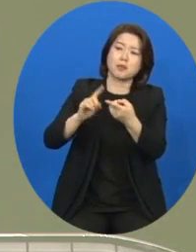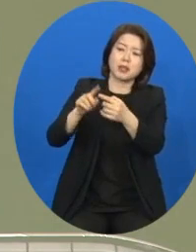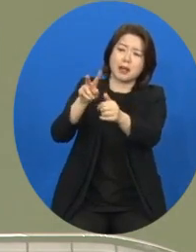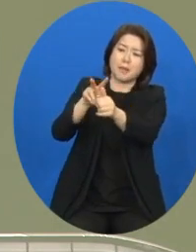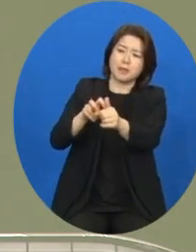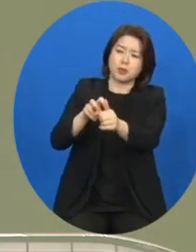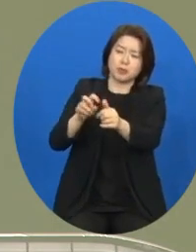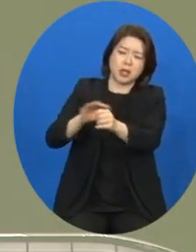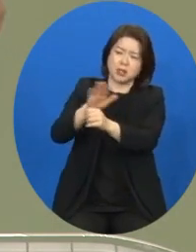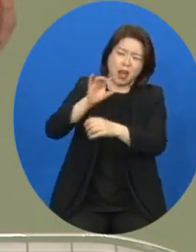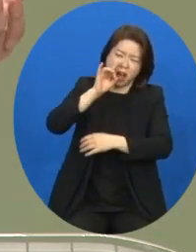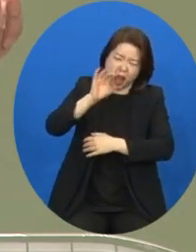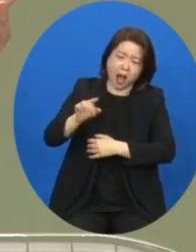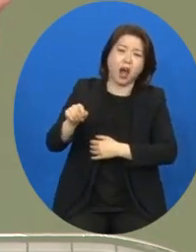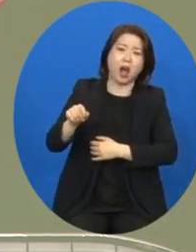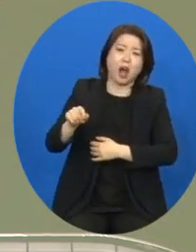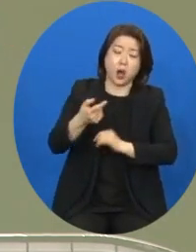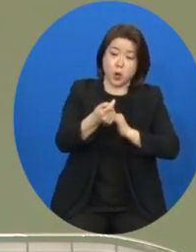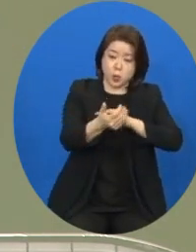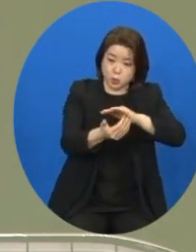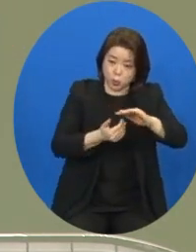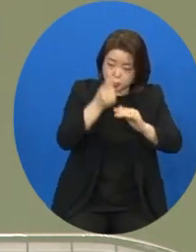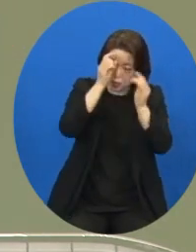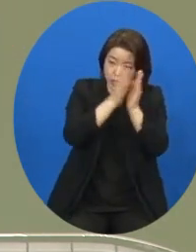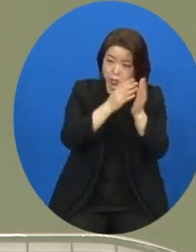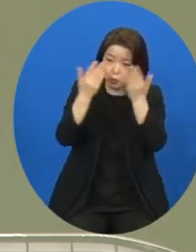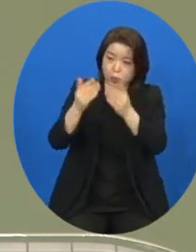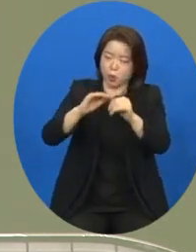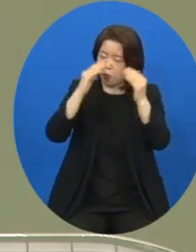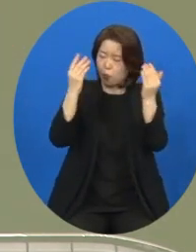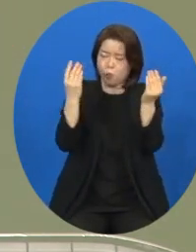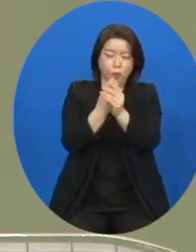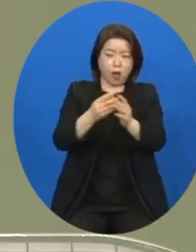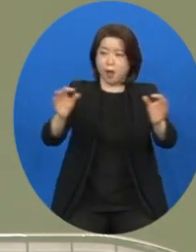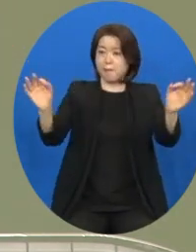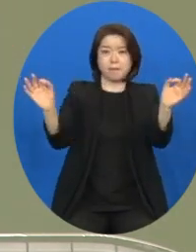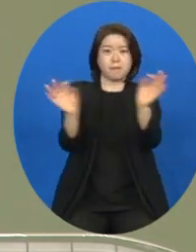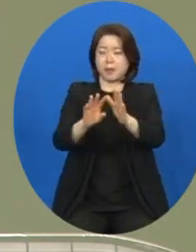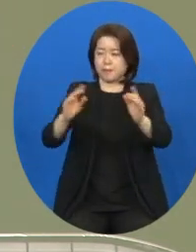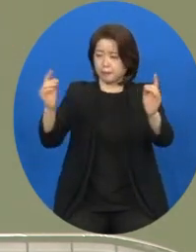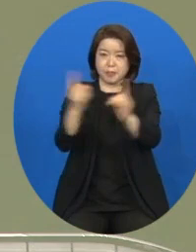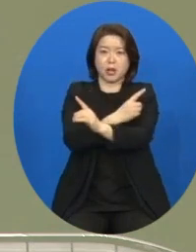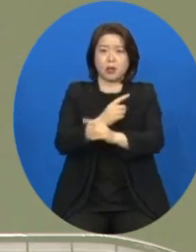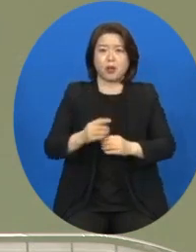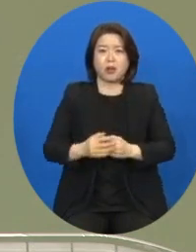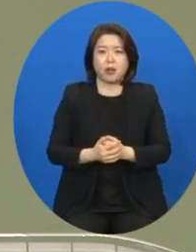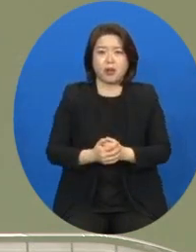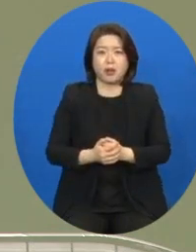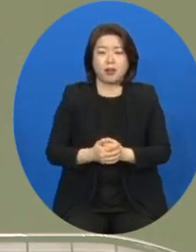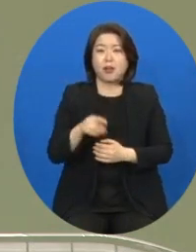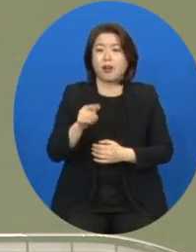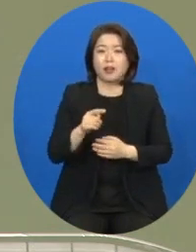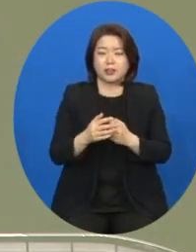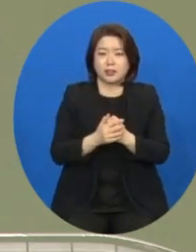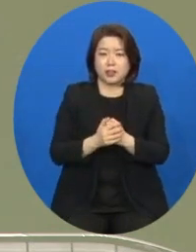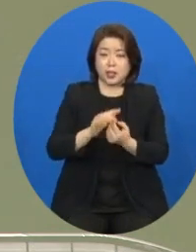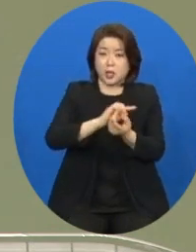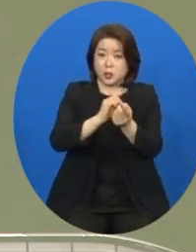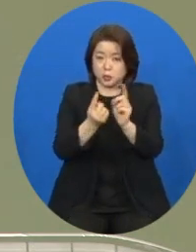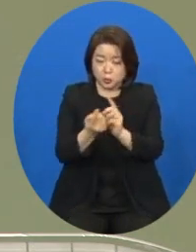안 된다고 했던 그 조금 전에 기도가 완전히 다 녹아져 버렸어요. 그렇게 서로